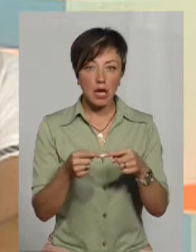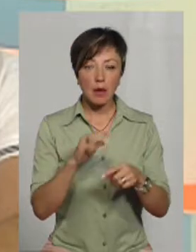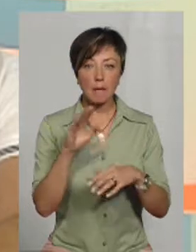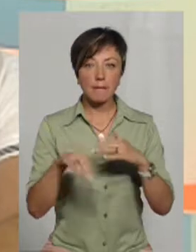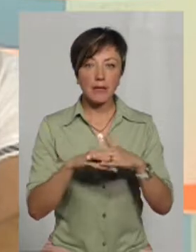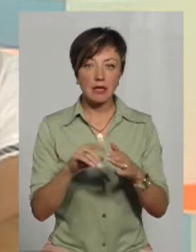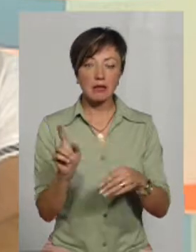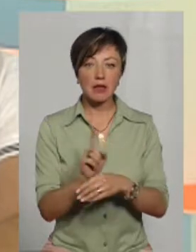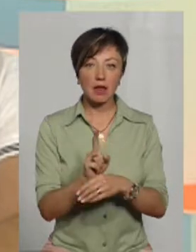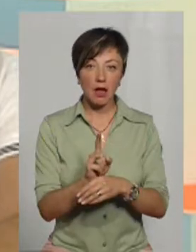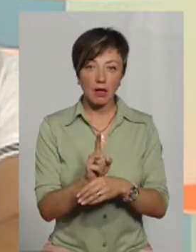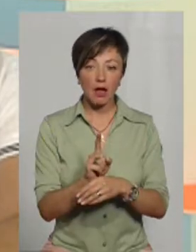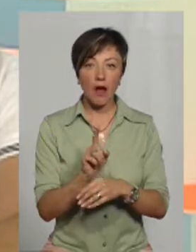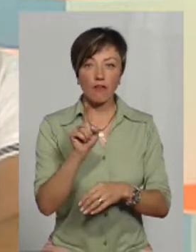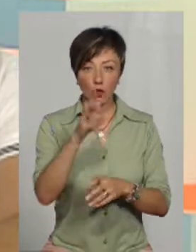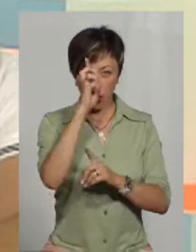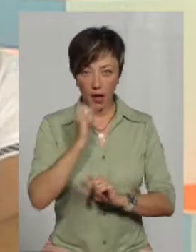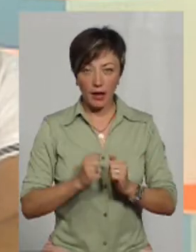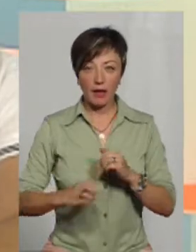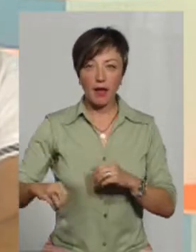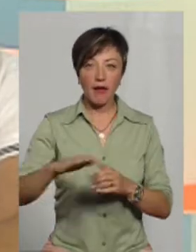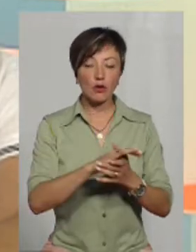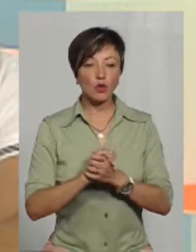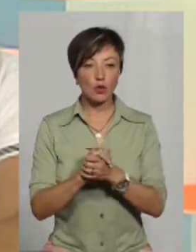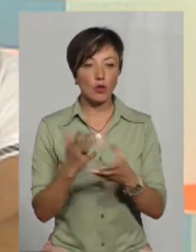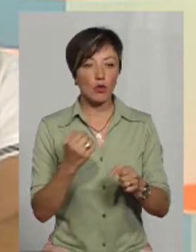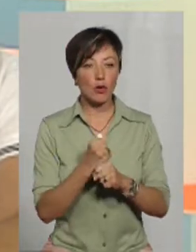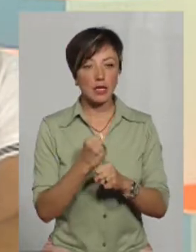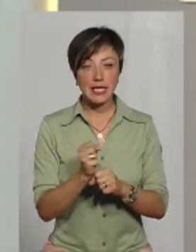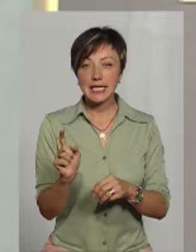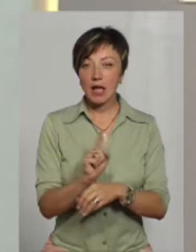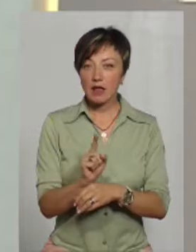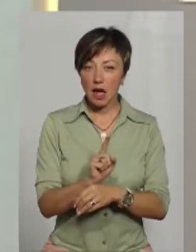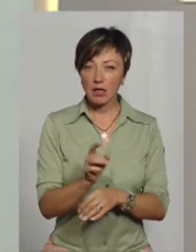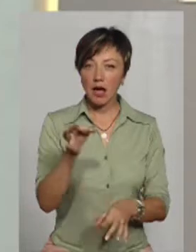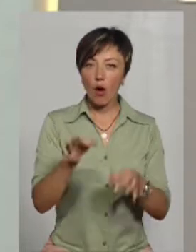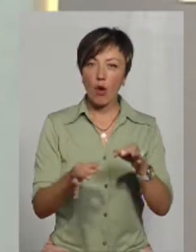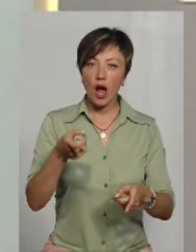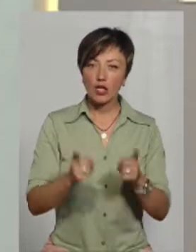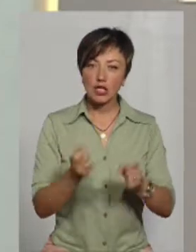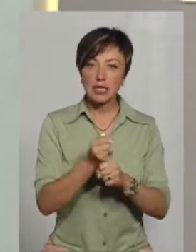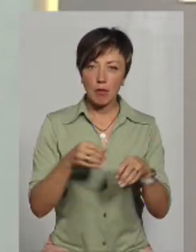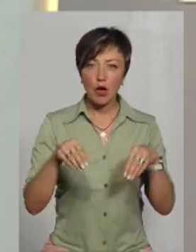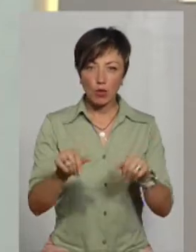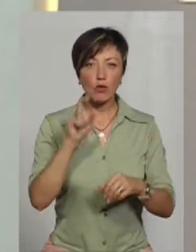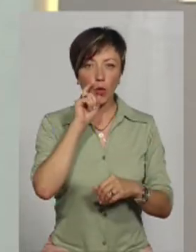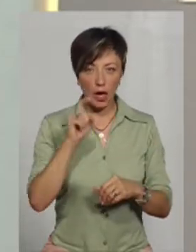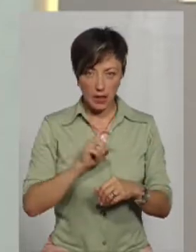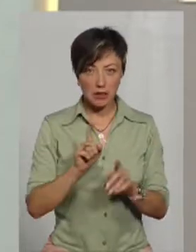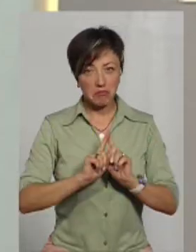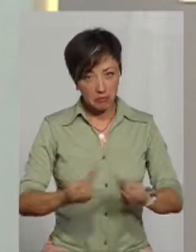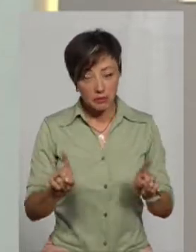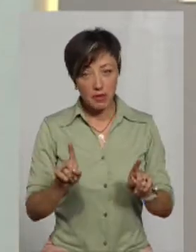під його стандарт, в ту країну Євросоюзу, з якою вони працюють. А от стандарти органічного землеробства, вони в Україні